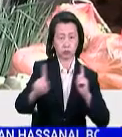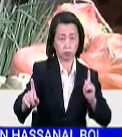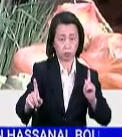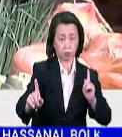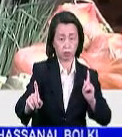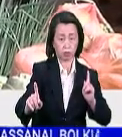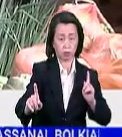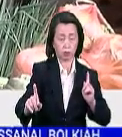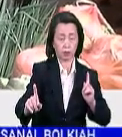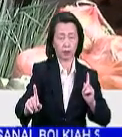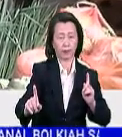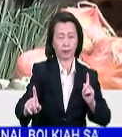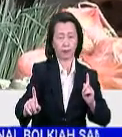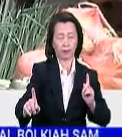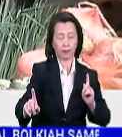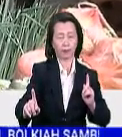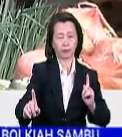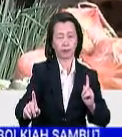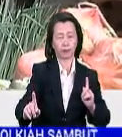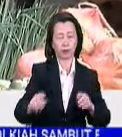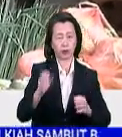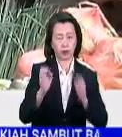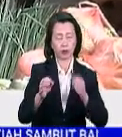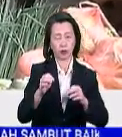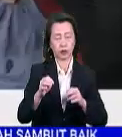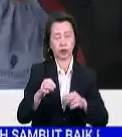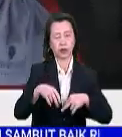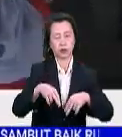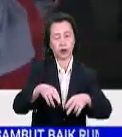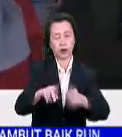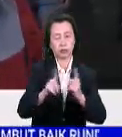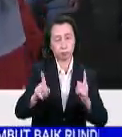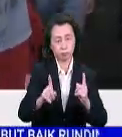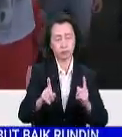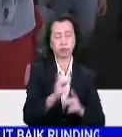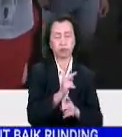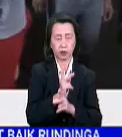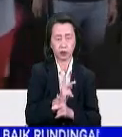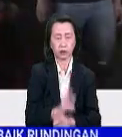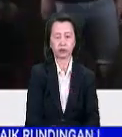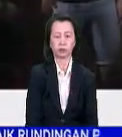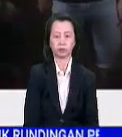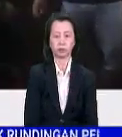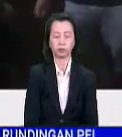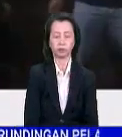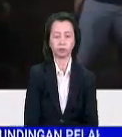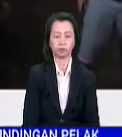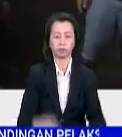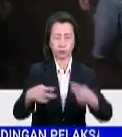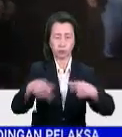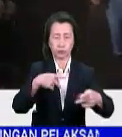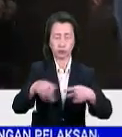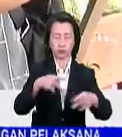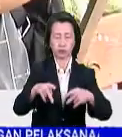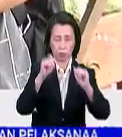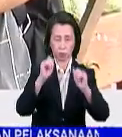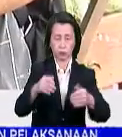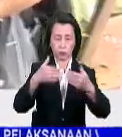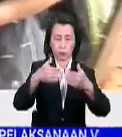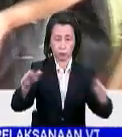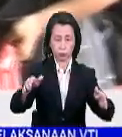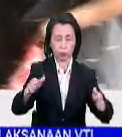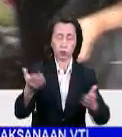Nah indin kalau berjalan tiga juga sejarah pasar borong dibenarkan